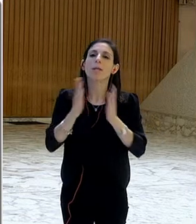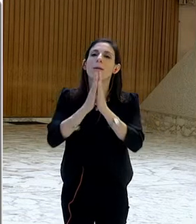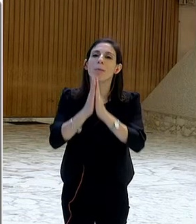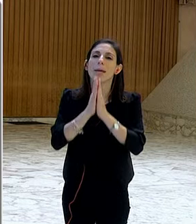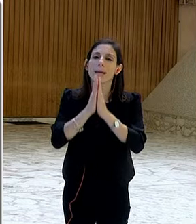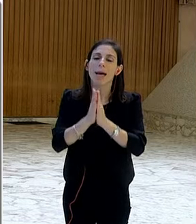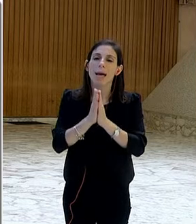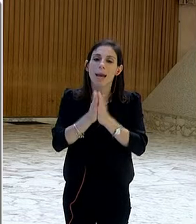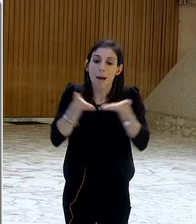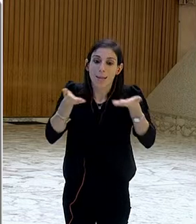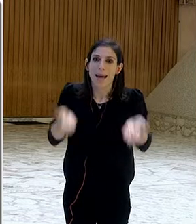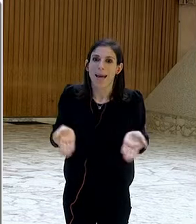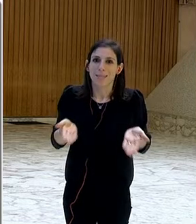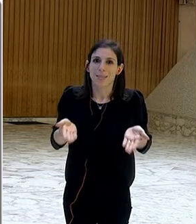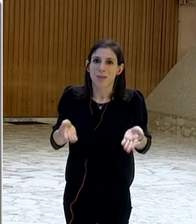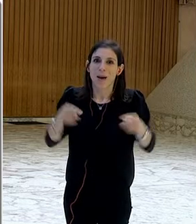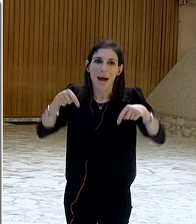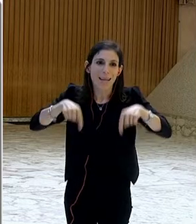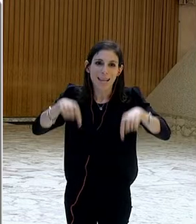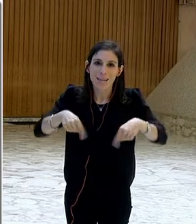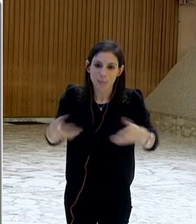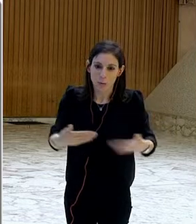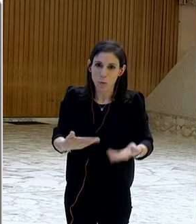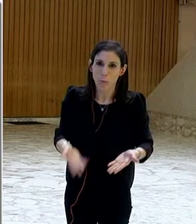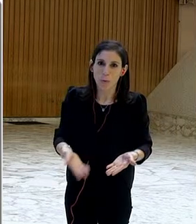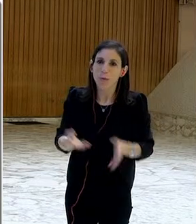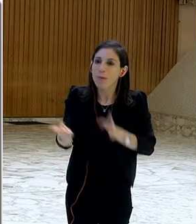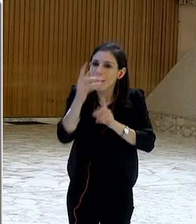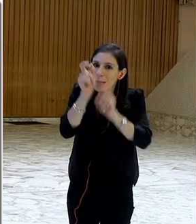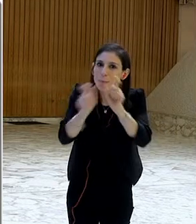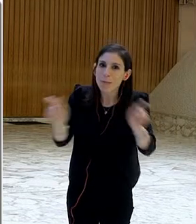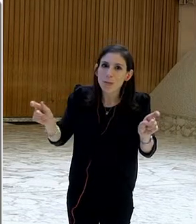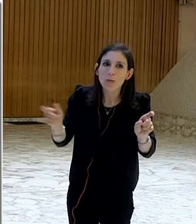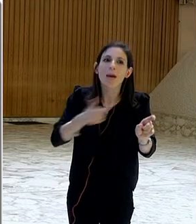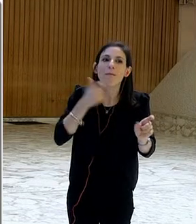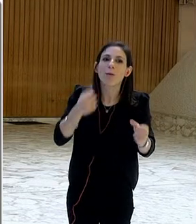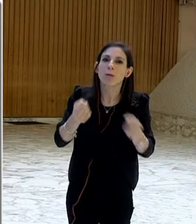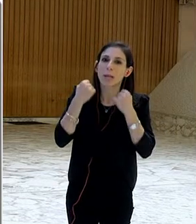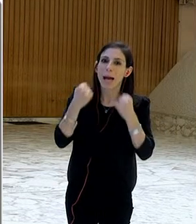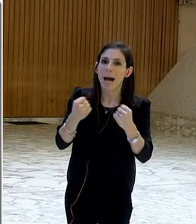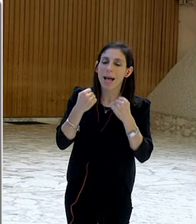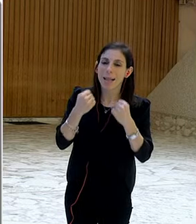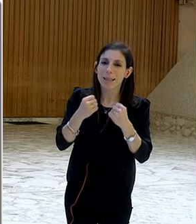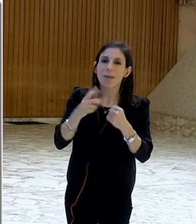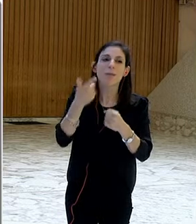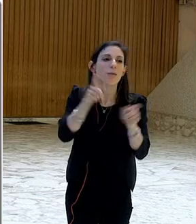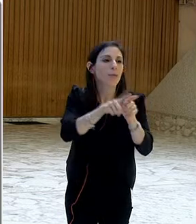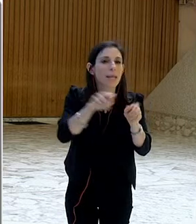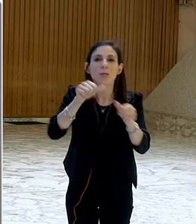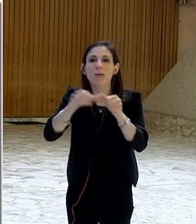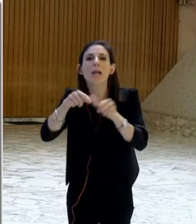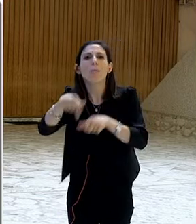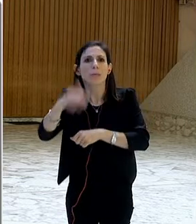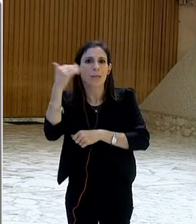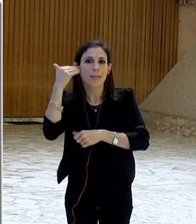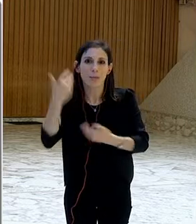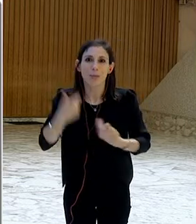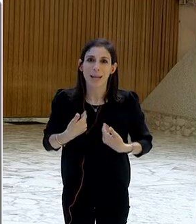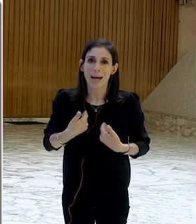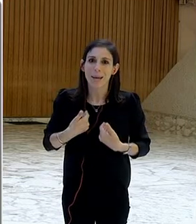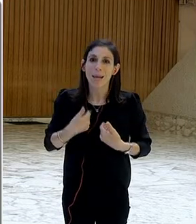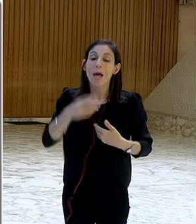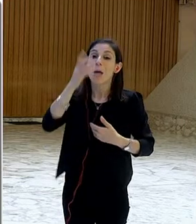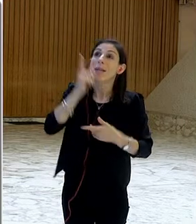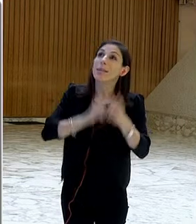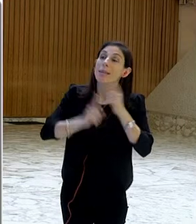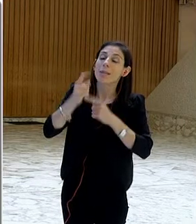dans le présent, devant la personne, à haute voix, pour que cette sœur et ce frère entendent la bénédiction et l'intercession